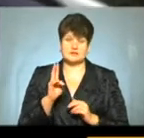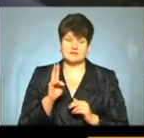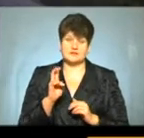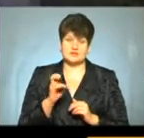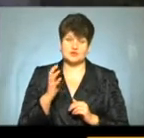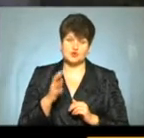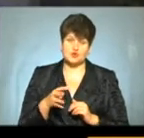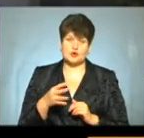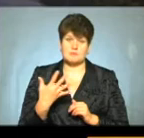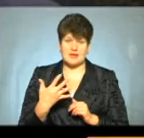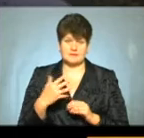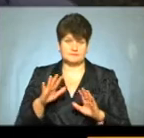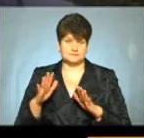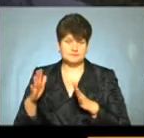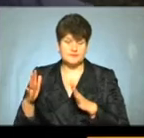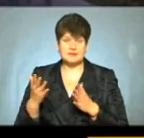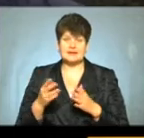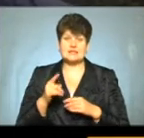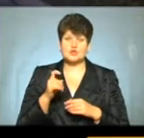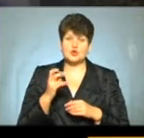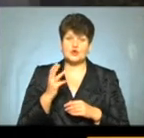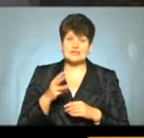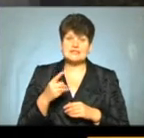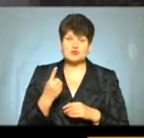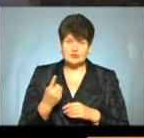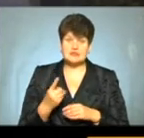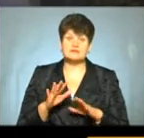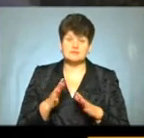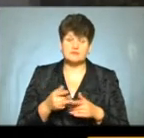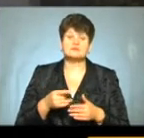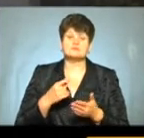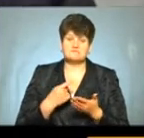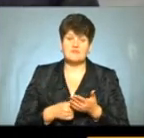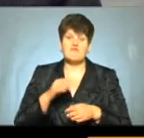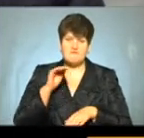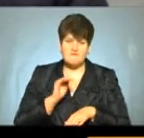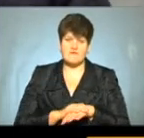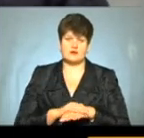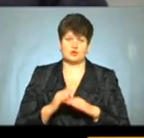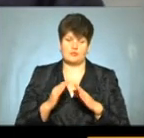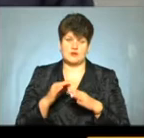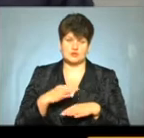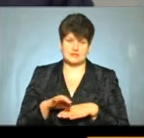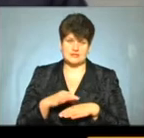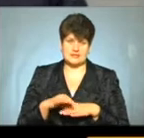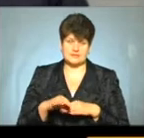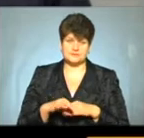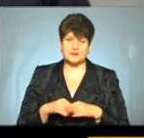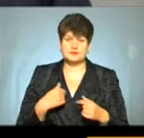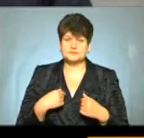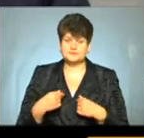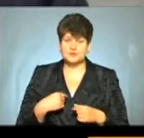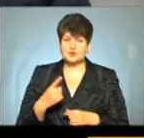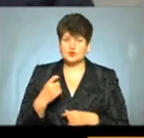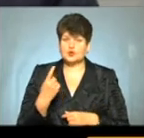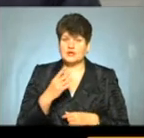245 повідомлень, з яких 131 виклик підтвердився як факт домашнього насильства. Потерпілими від домашнього насильства являється 101